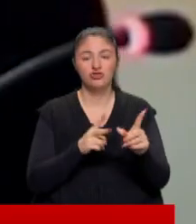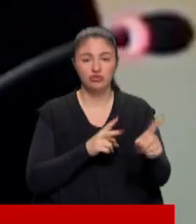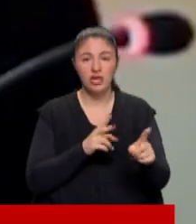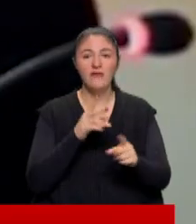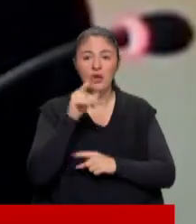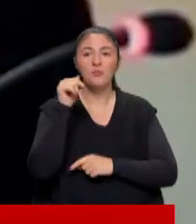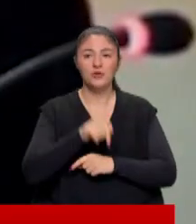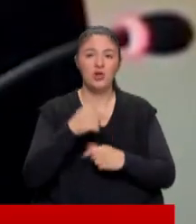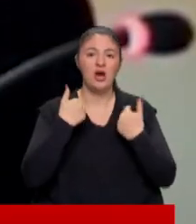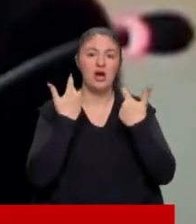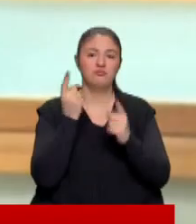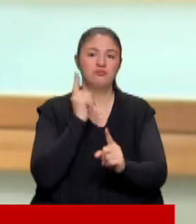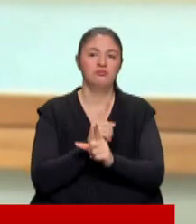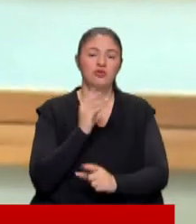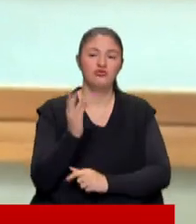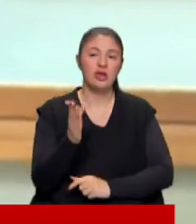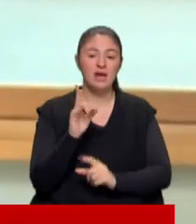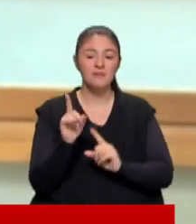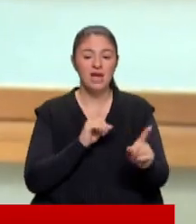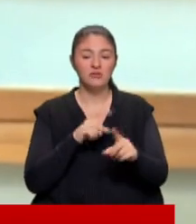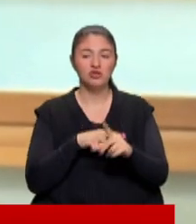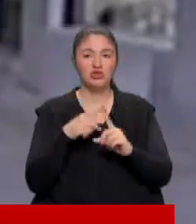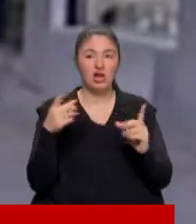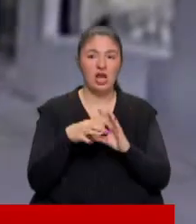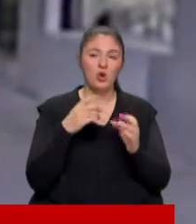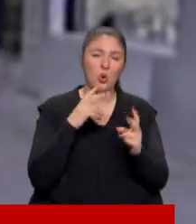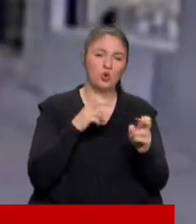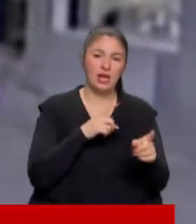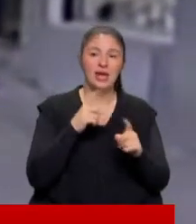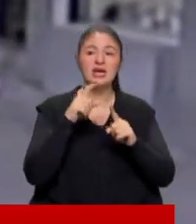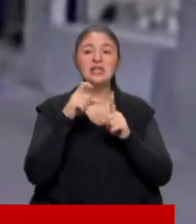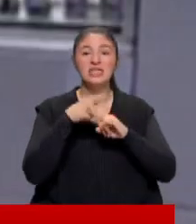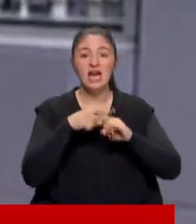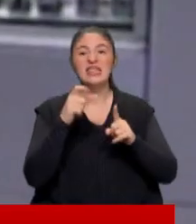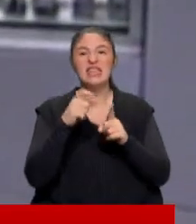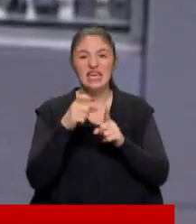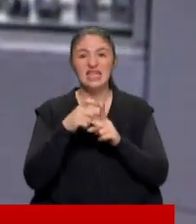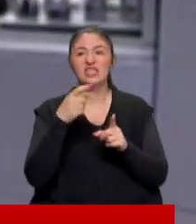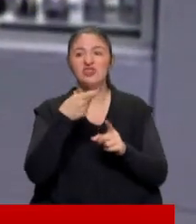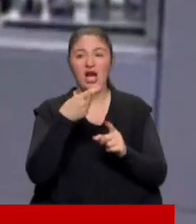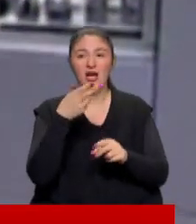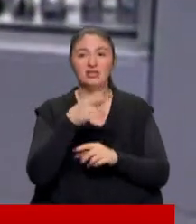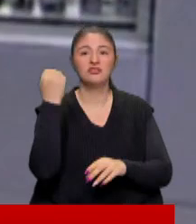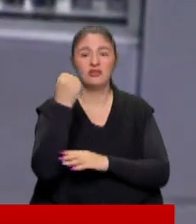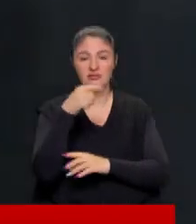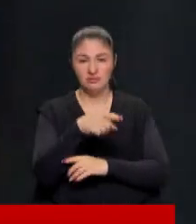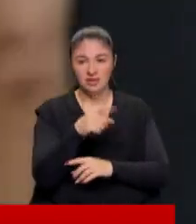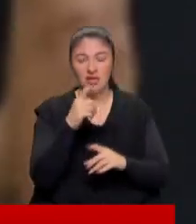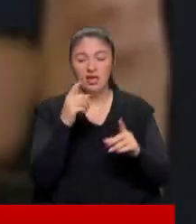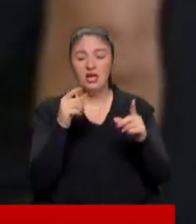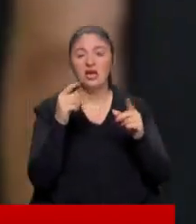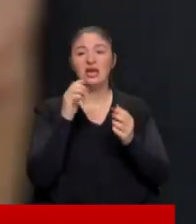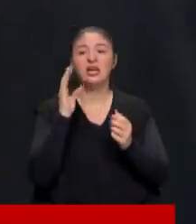Ve bugün hakim karşısına çıkacak. Yargısal süreçlerle ilgili konular. Hrant Dink cinayetinin tetikçisi o gün Samas, Kasım ayında